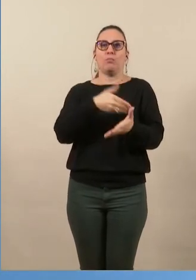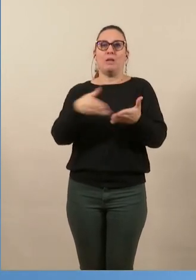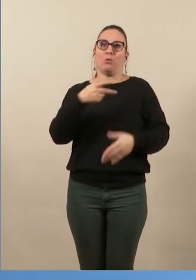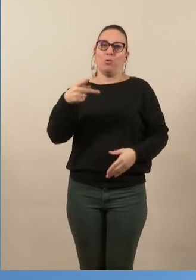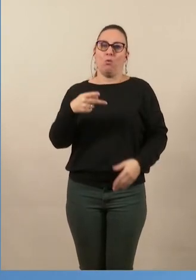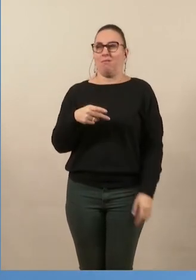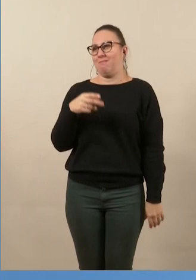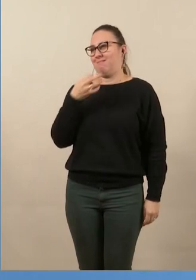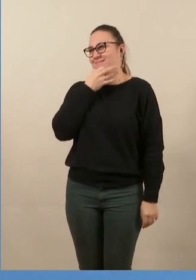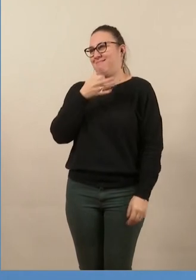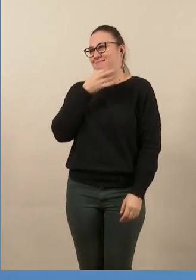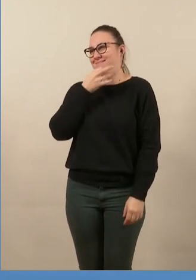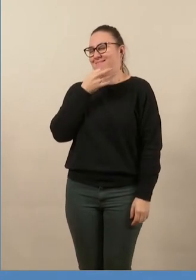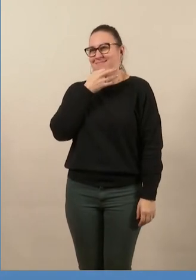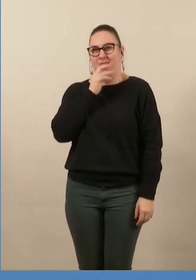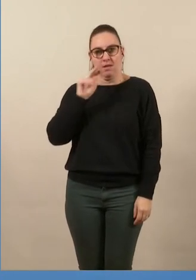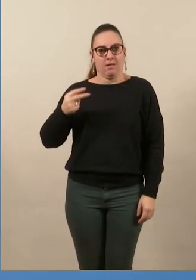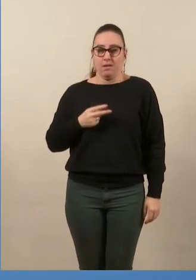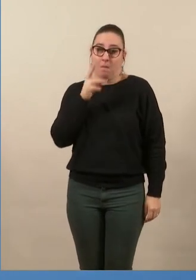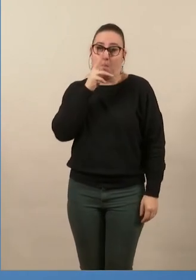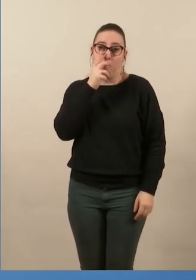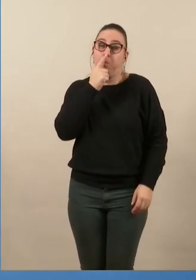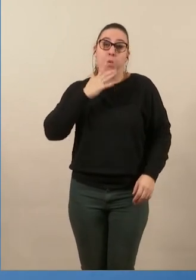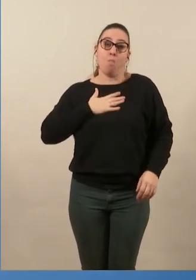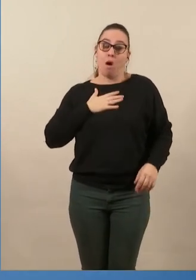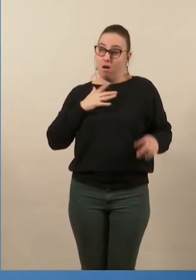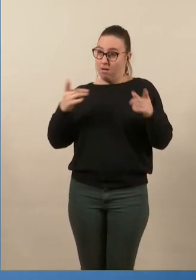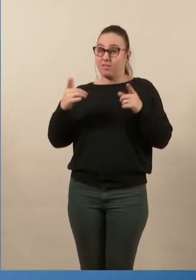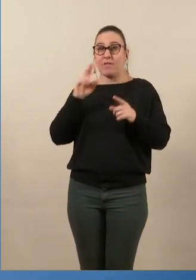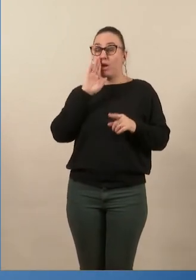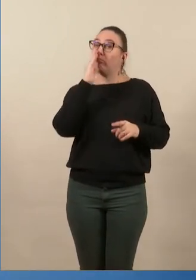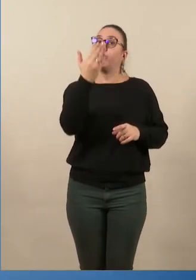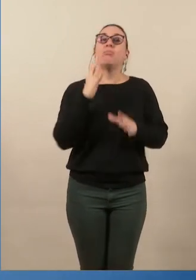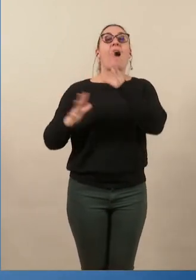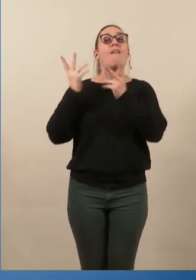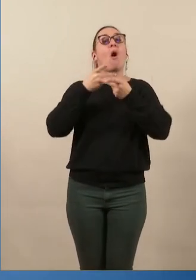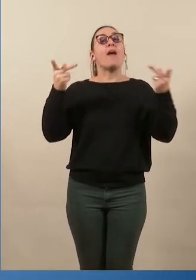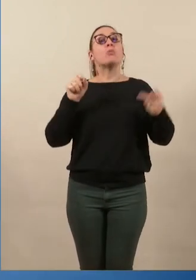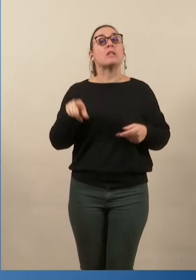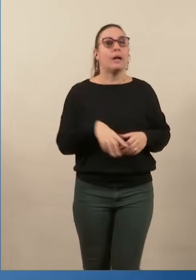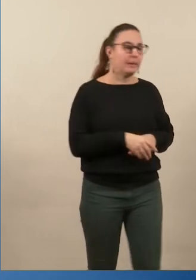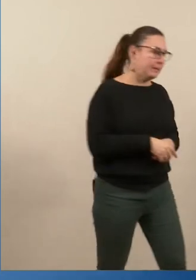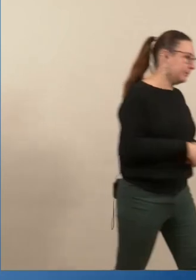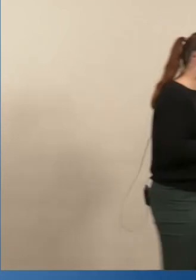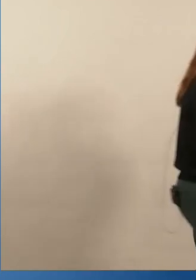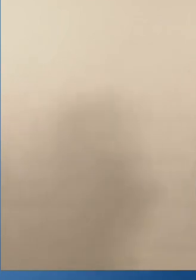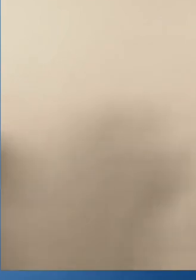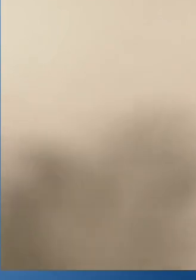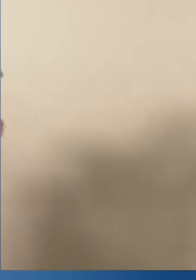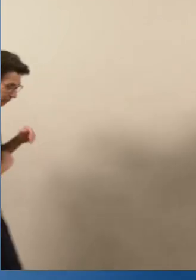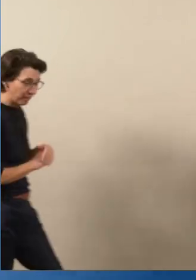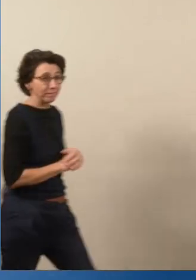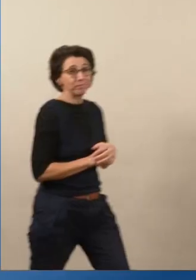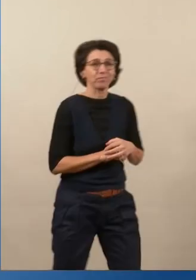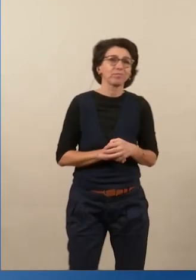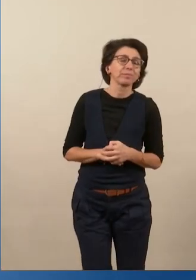d'euros moi je trouve ça quand même assez rigolo de revenir sur vos déclarations passées rigolo si ça n'était pas triste et inquiétante